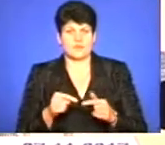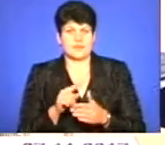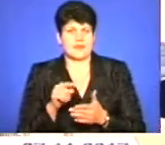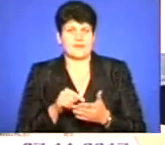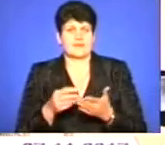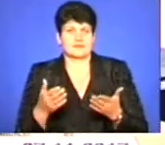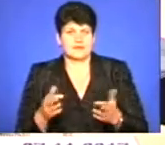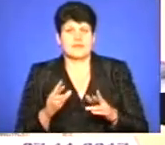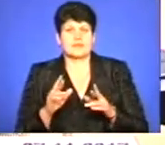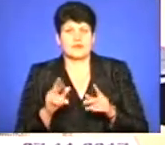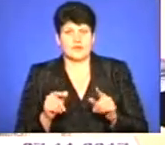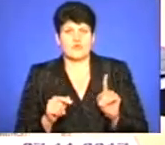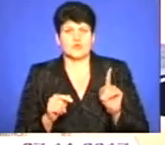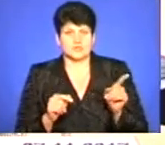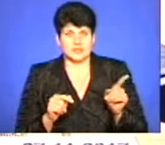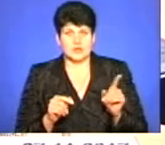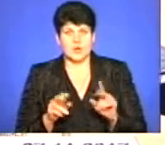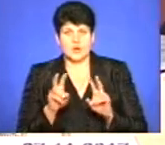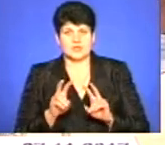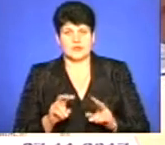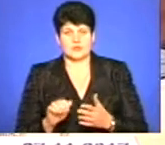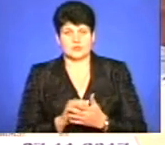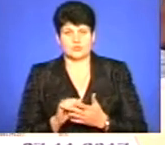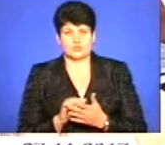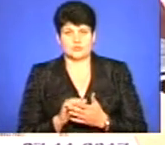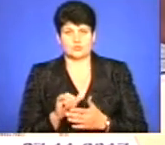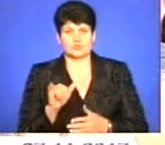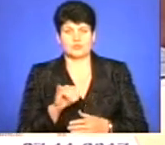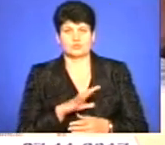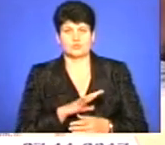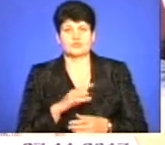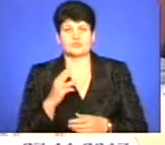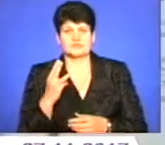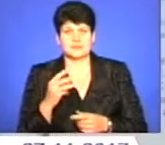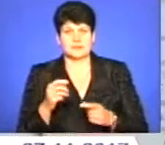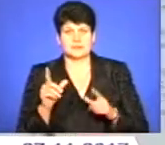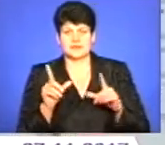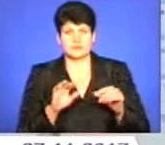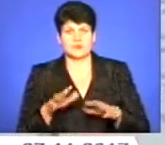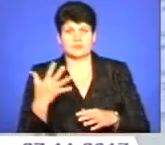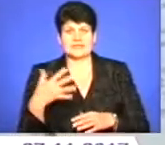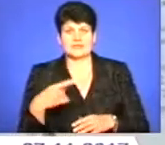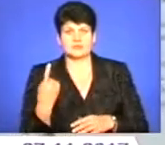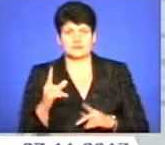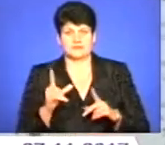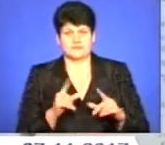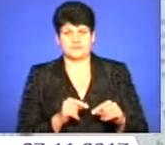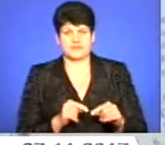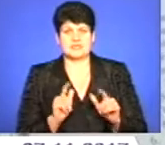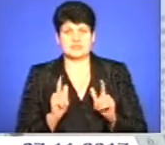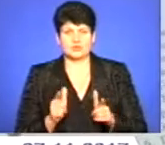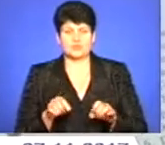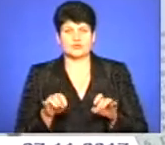питання, як вони розглядали документ. Був не три перевізники, було 51 перевізник. Згідно з постановою Кабміну про